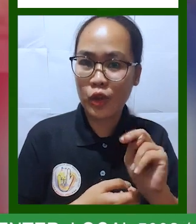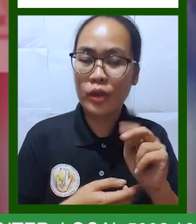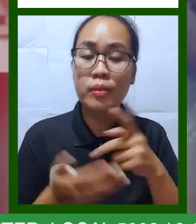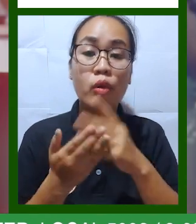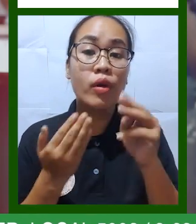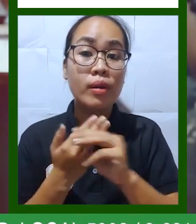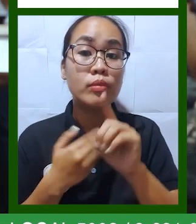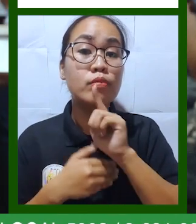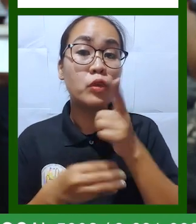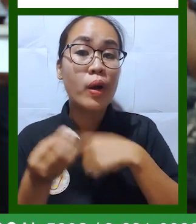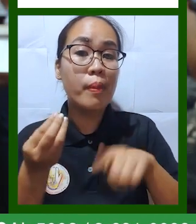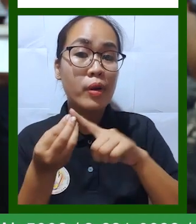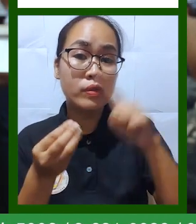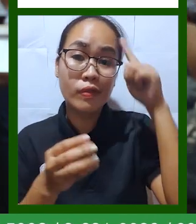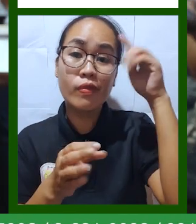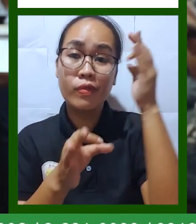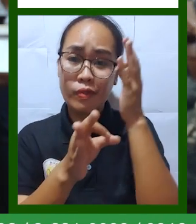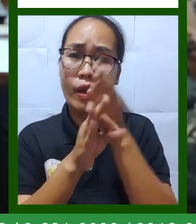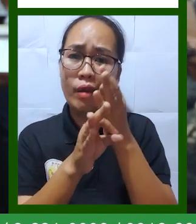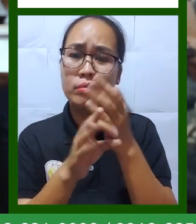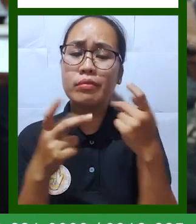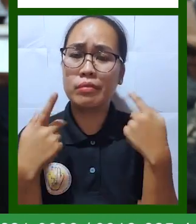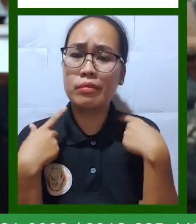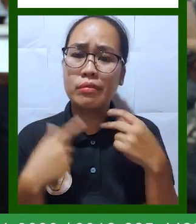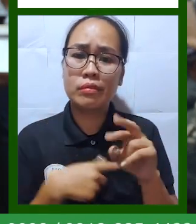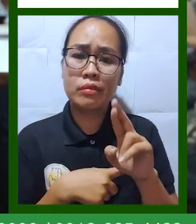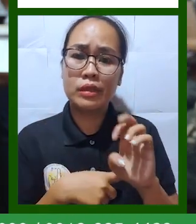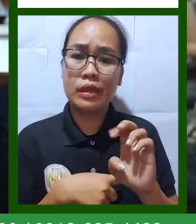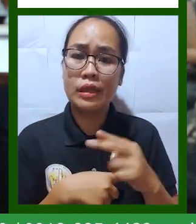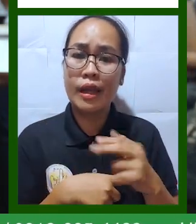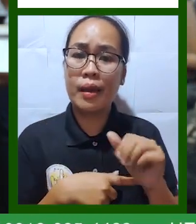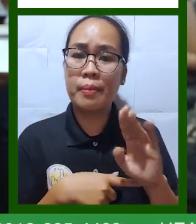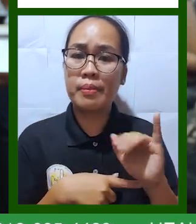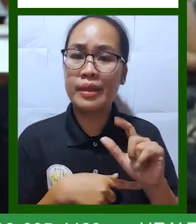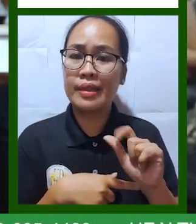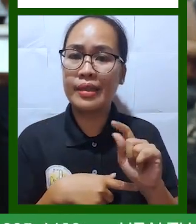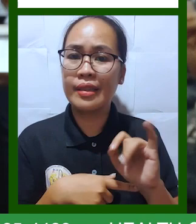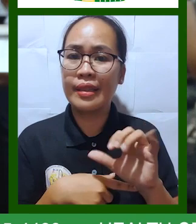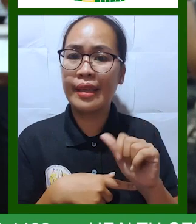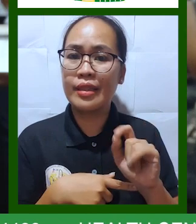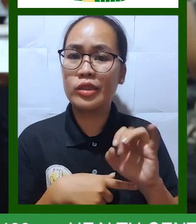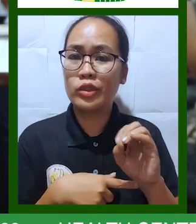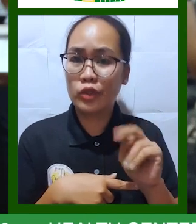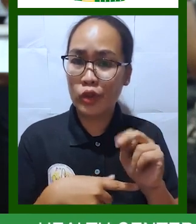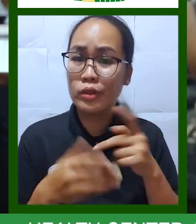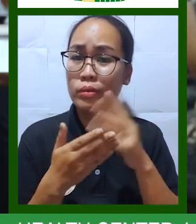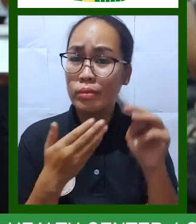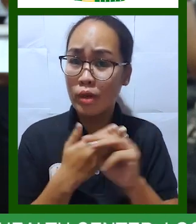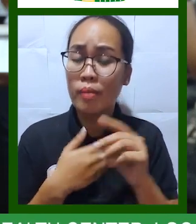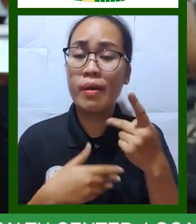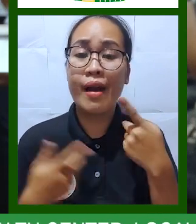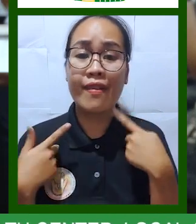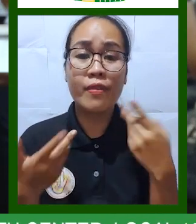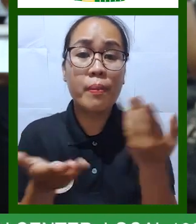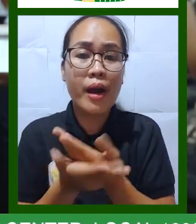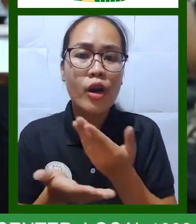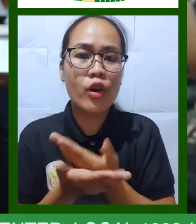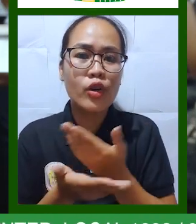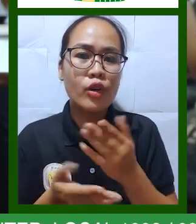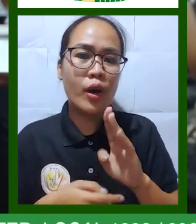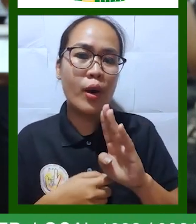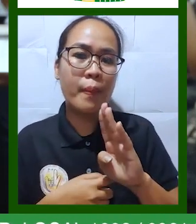sa interfaith aspect ng ating rehabilitation program dito po sa BSA. At yan po ang Bagong